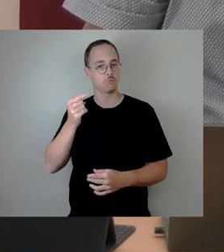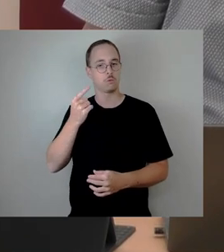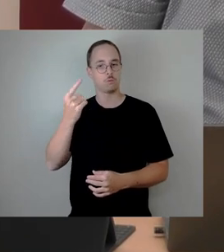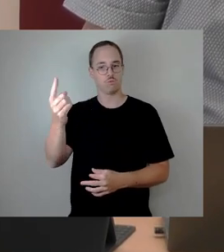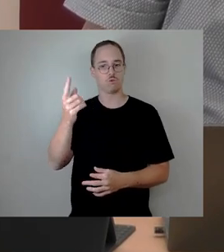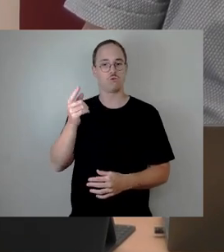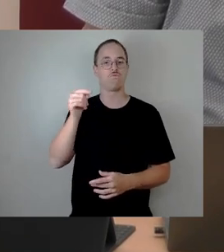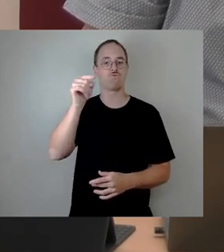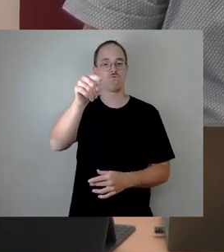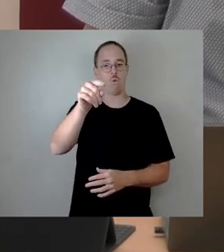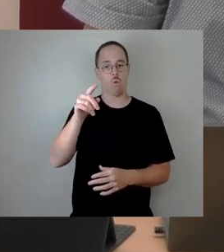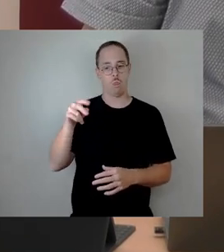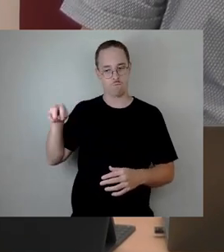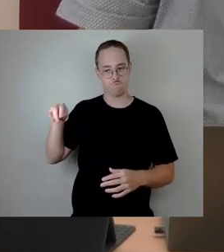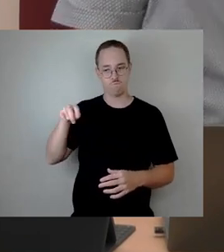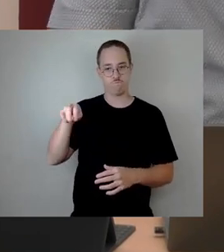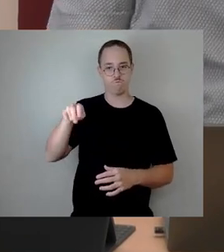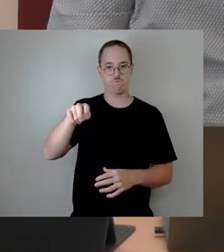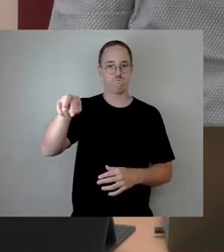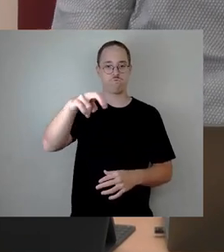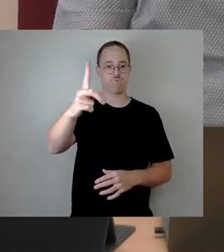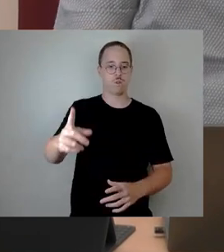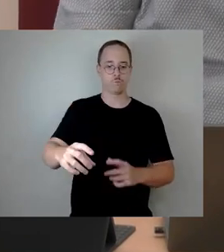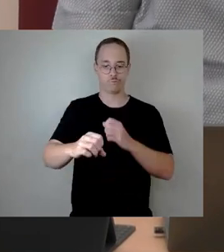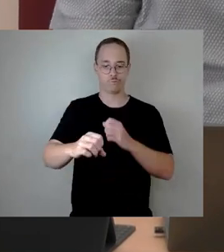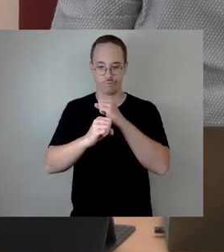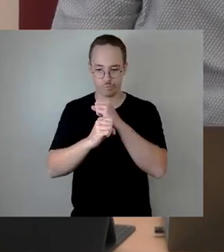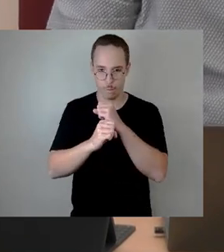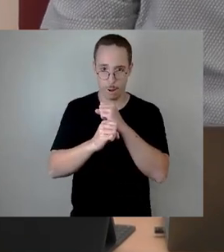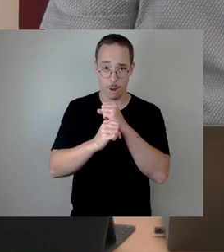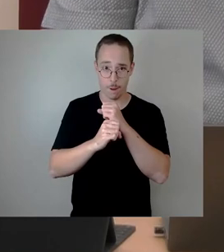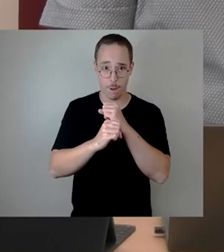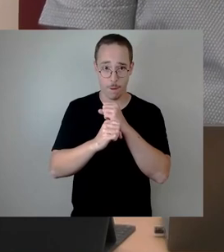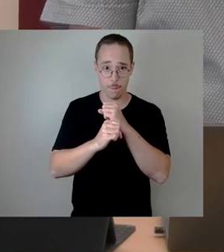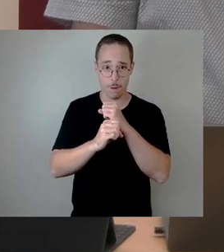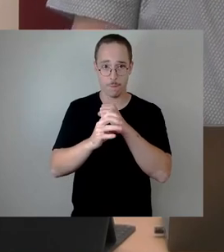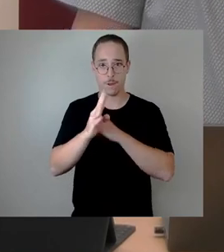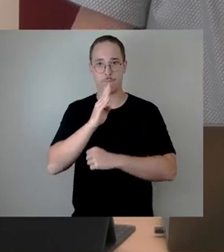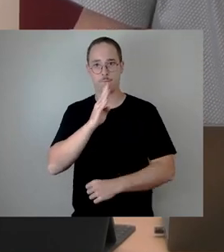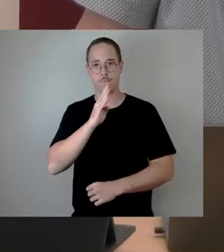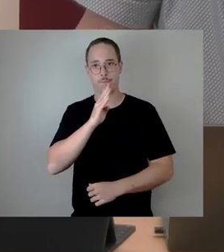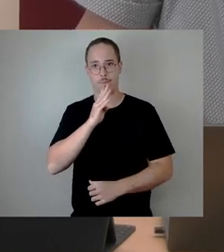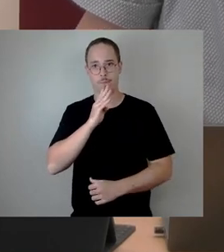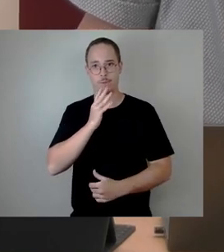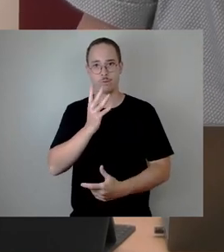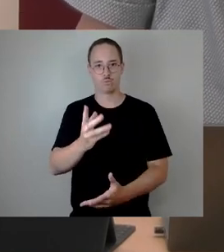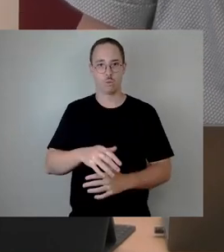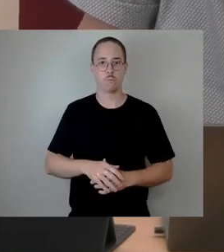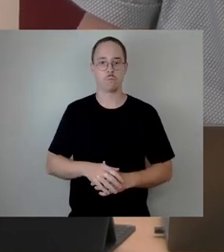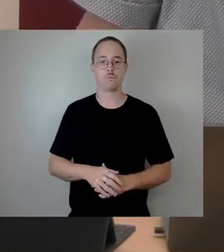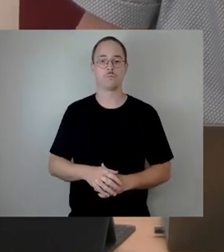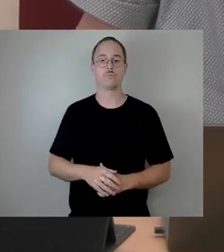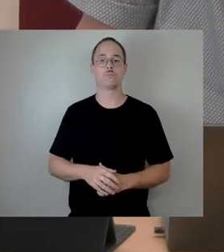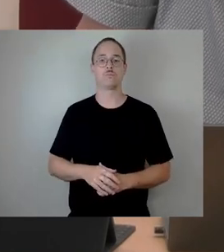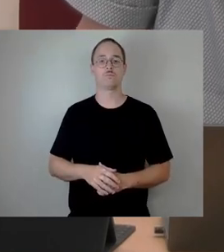Rednerpult, muss ebenfalls die Taste in der Mitte seines Tischgerätes drücken. Bei Geschäftsordnungsanträgen, die von